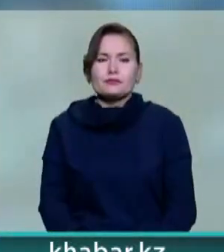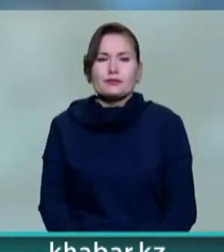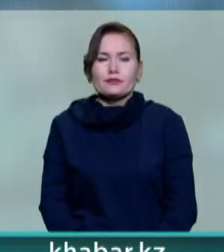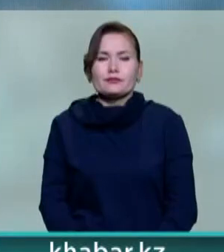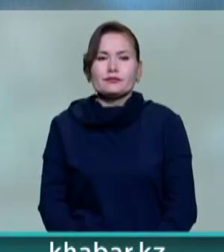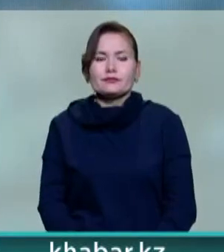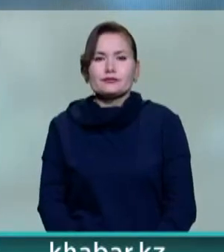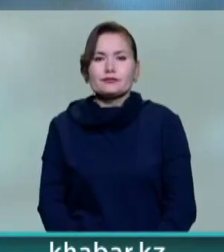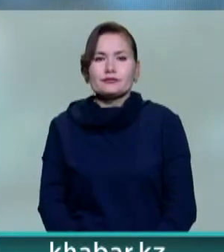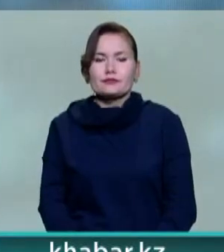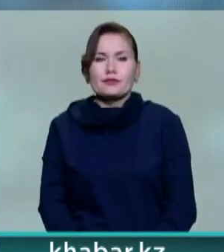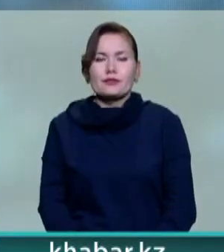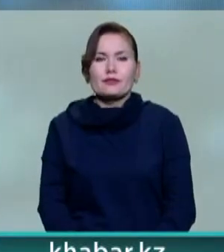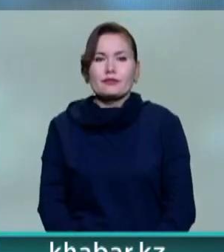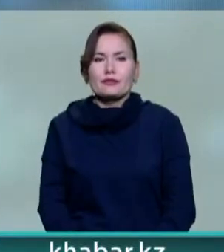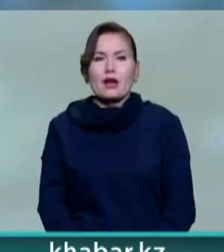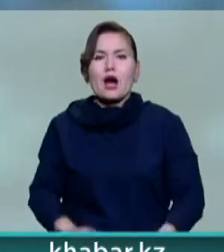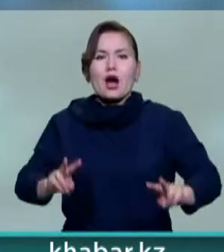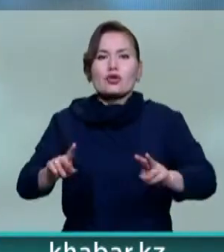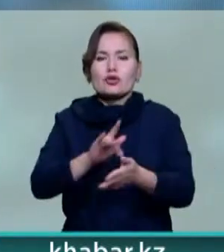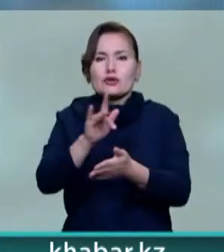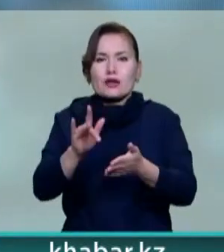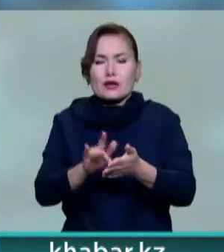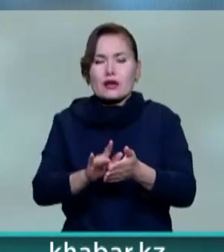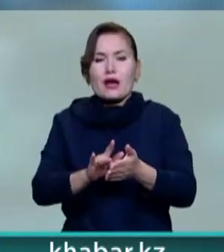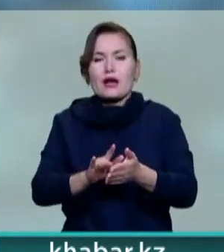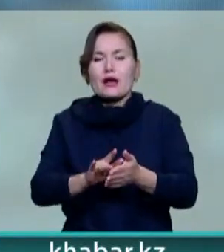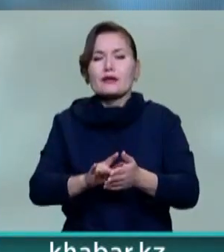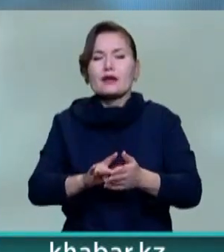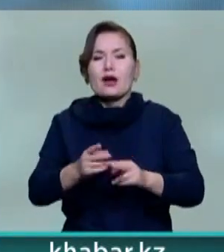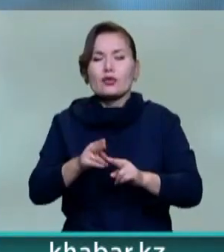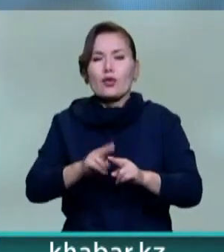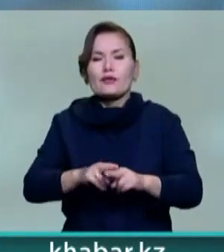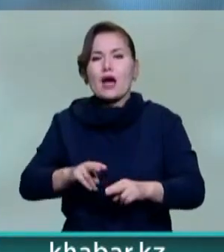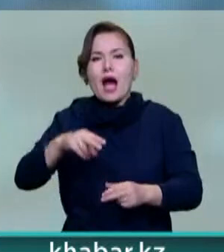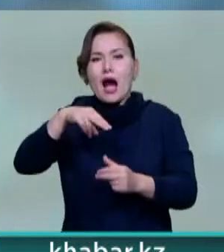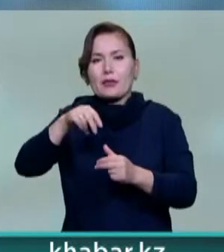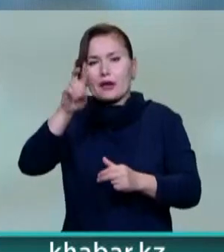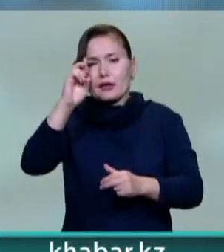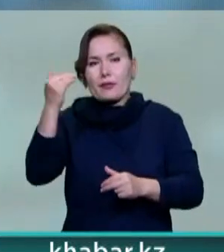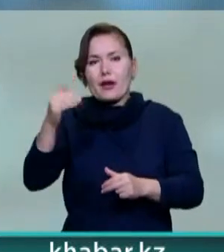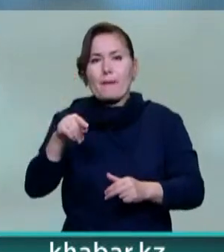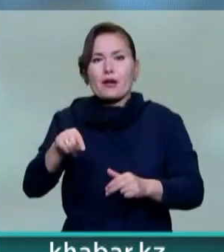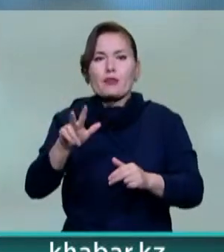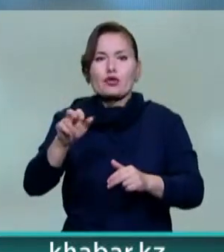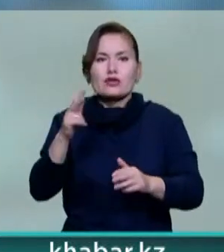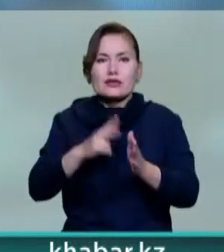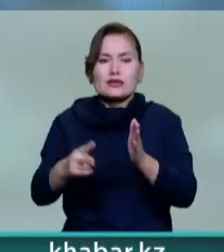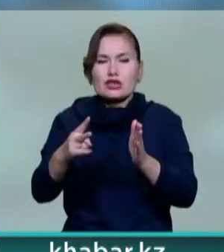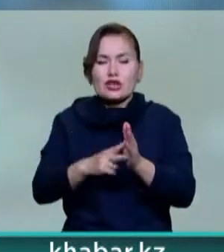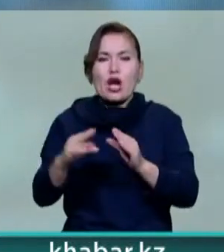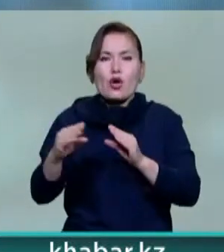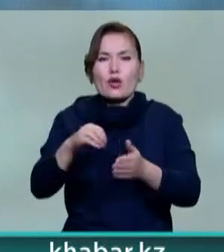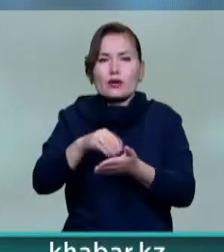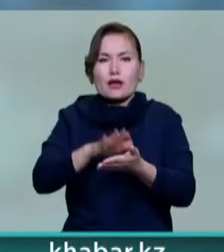Ел жаңалықтарына оралайық. Мысалы, Нұр-Сұлтанда Армения Республикасынан әкелінген 1387 көлік тіркелген. Бұл